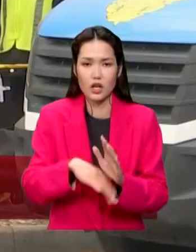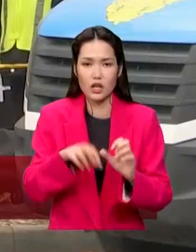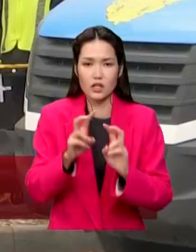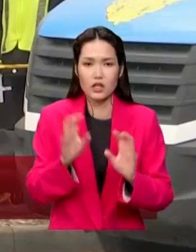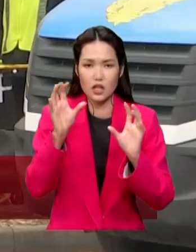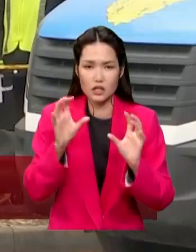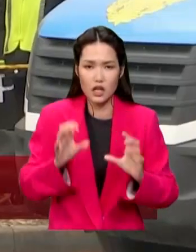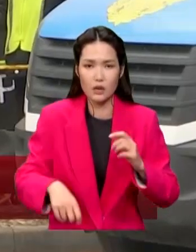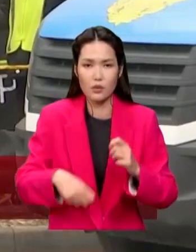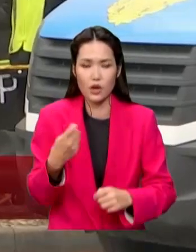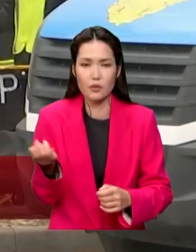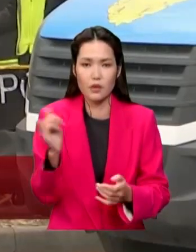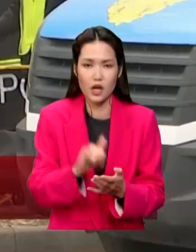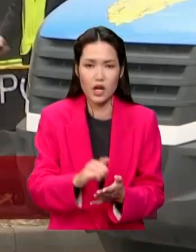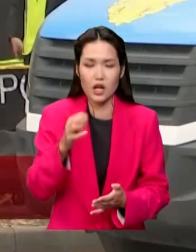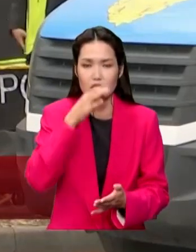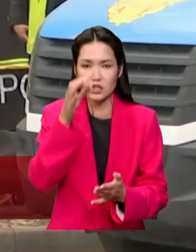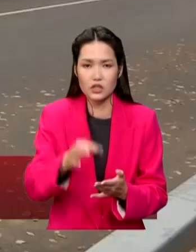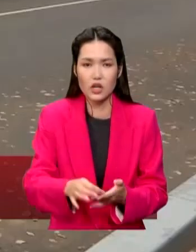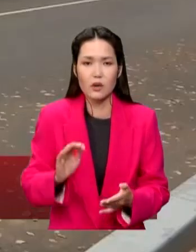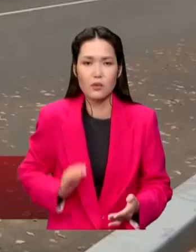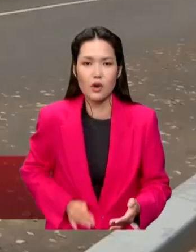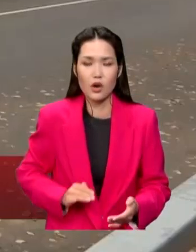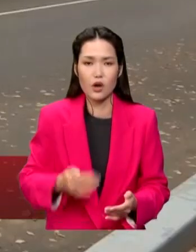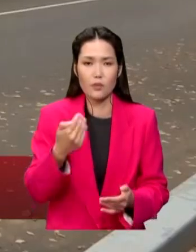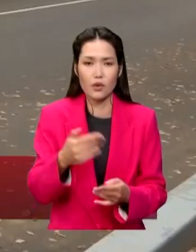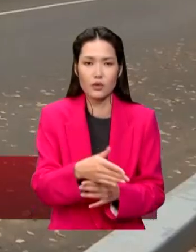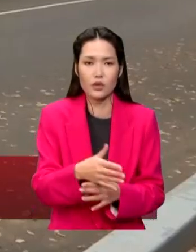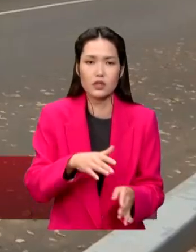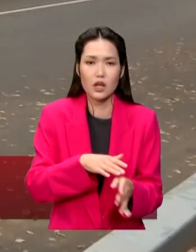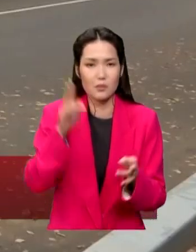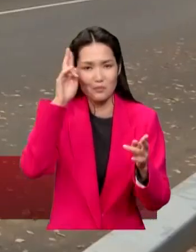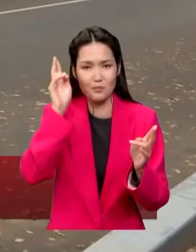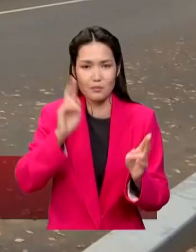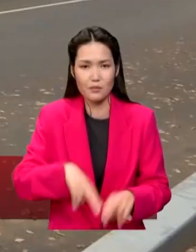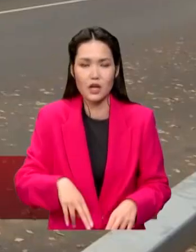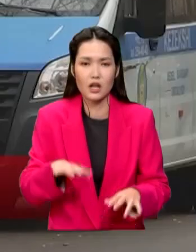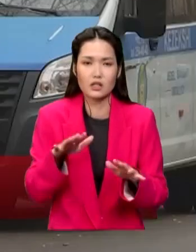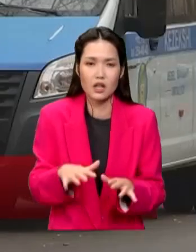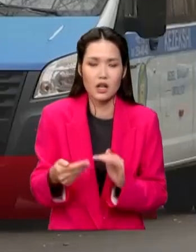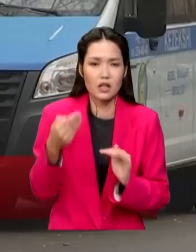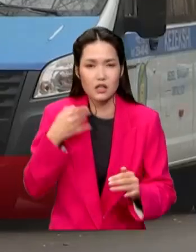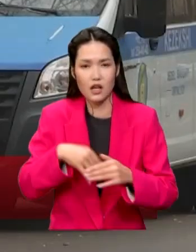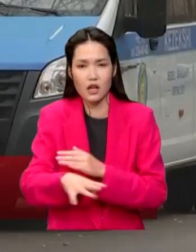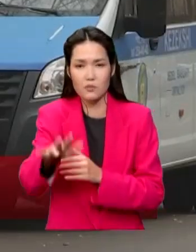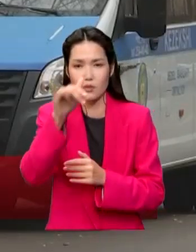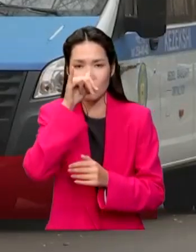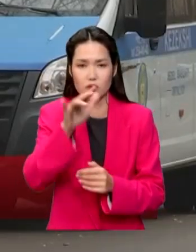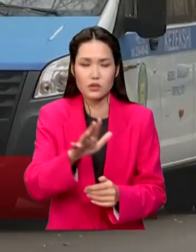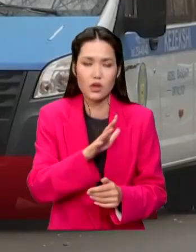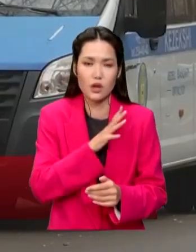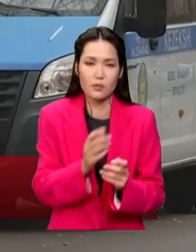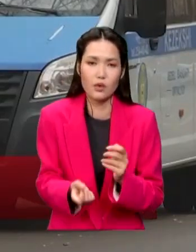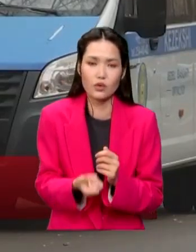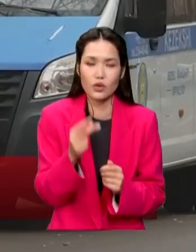заң бұзушылықтармен орнатылған. Салдарынан жалын тұтанғанын 3 бөлменің қонақтары білмей, хостелден дер кезінде шыға алмай қалды деп отыр.